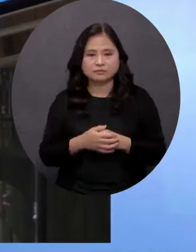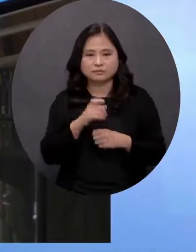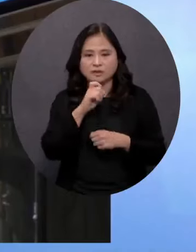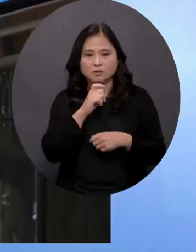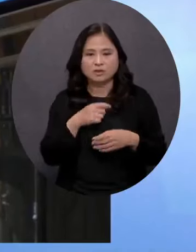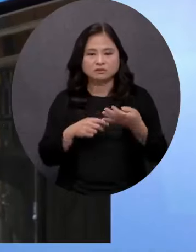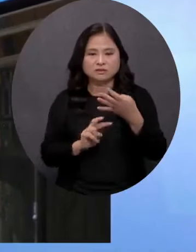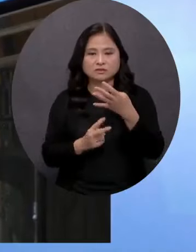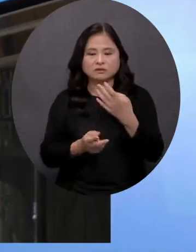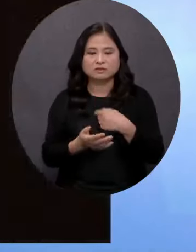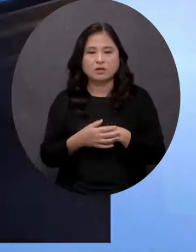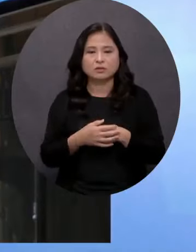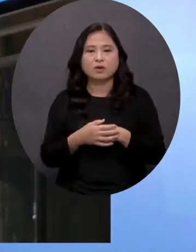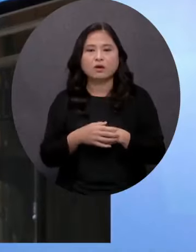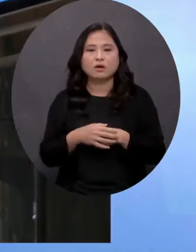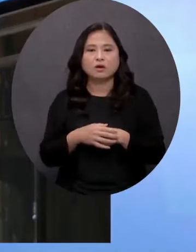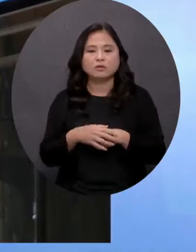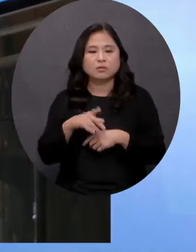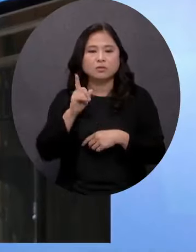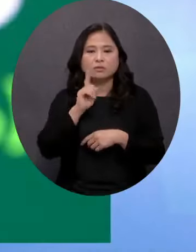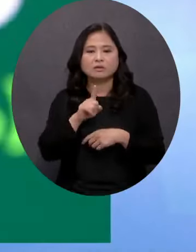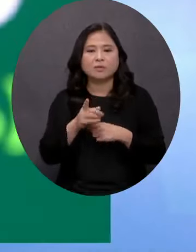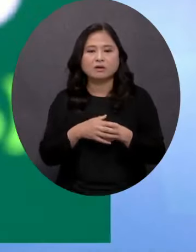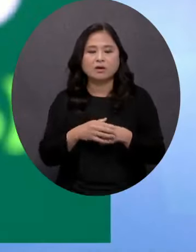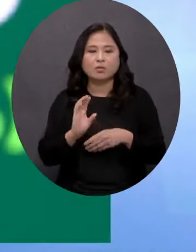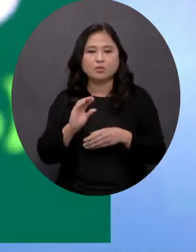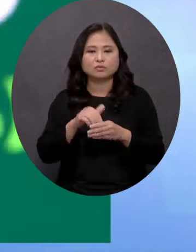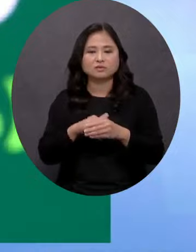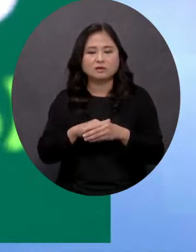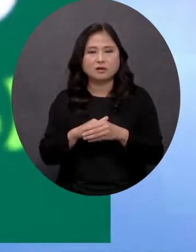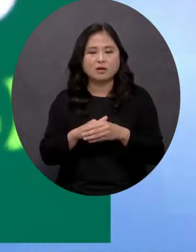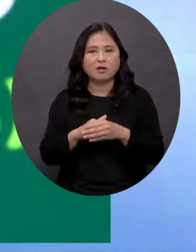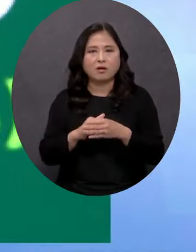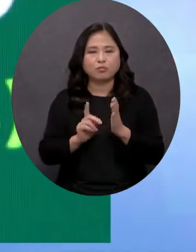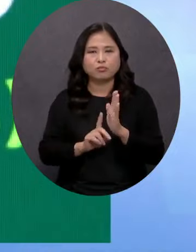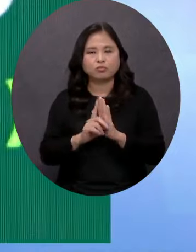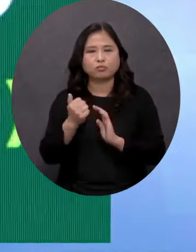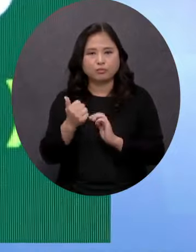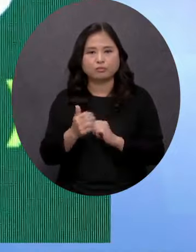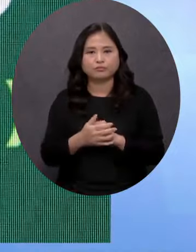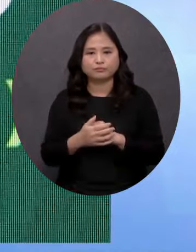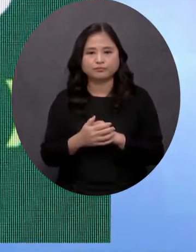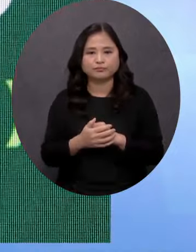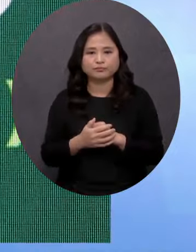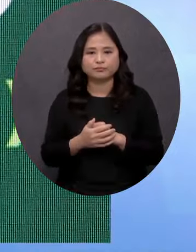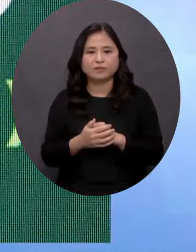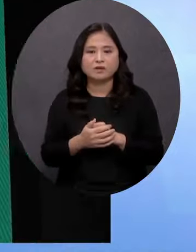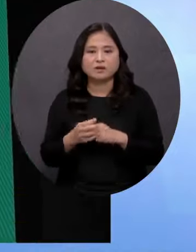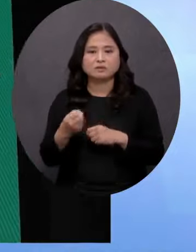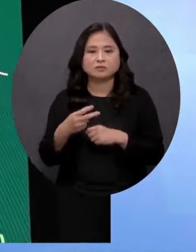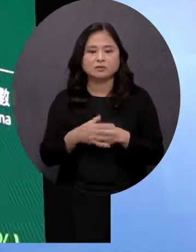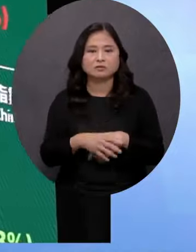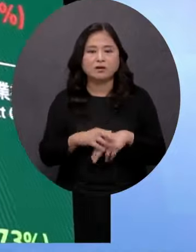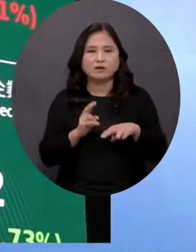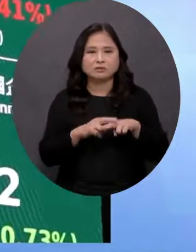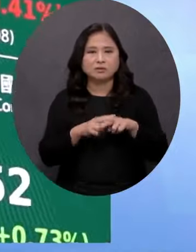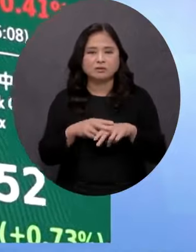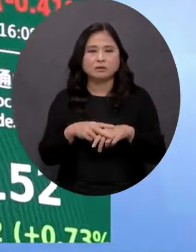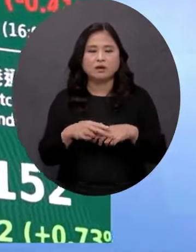喺4月22日嗰個一個禮拜咧，咁嘅股市特別係表現得相當好啦。咁而再加上咧，中國證監